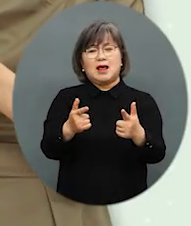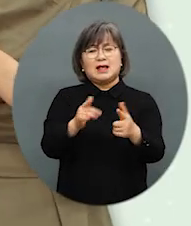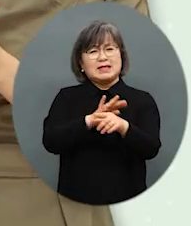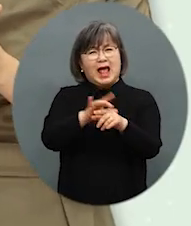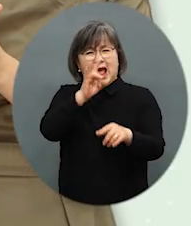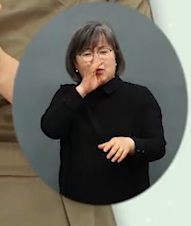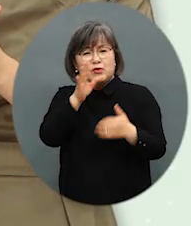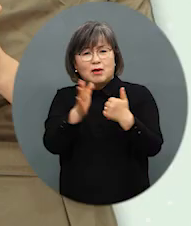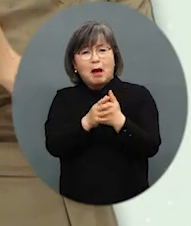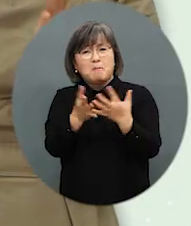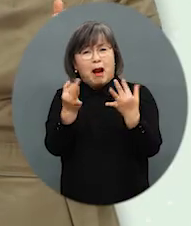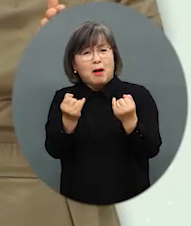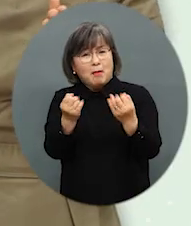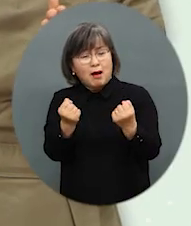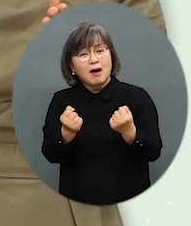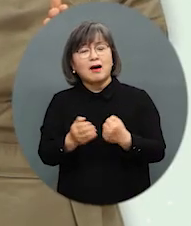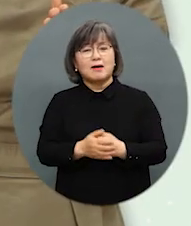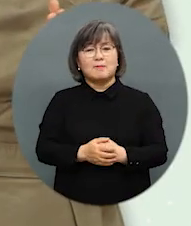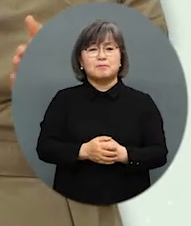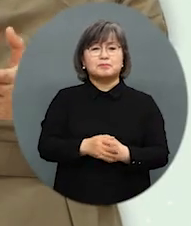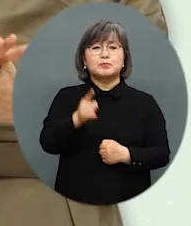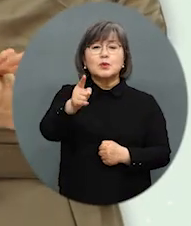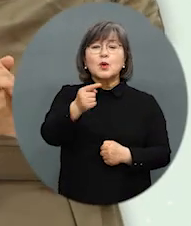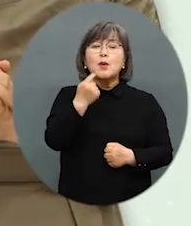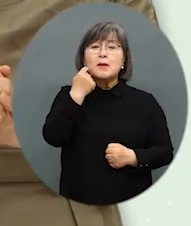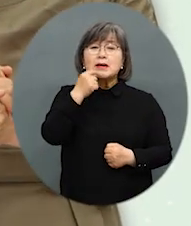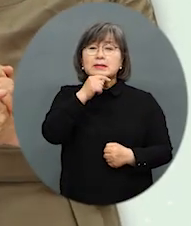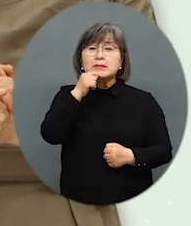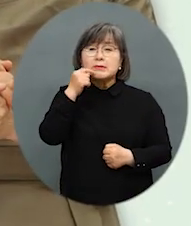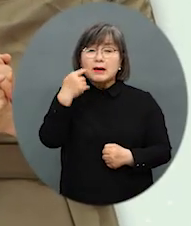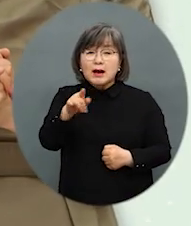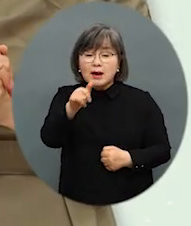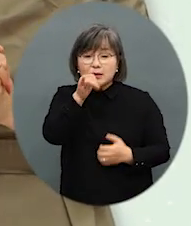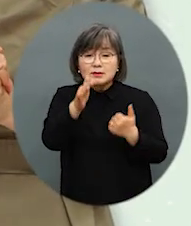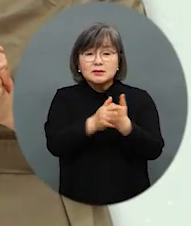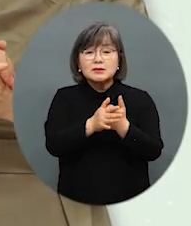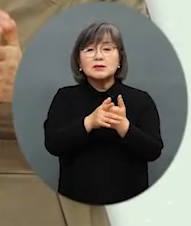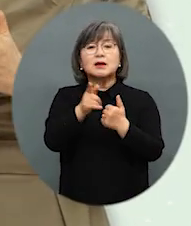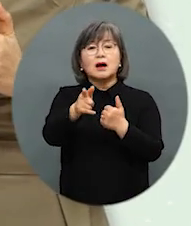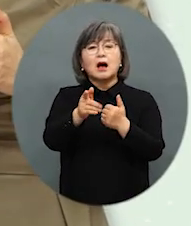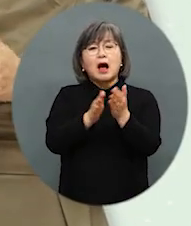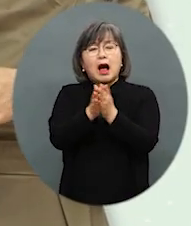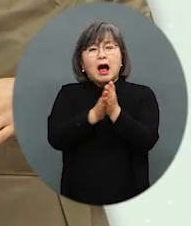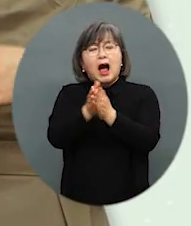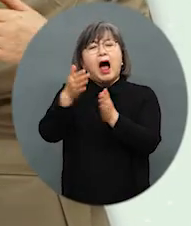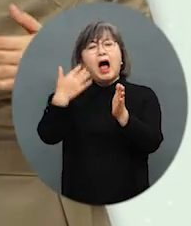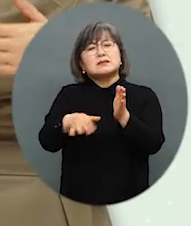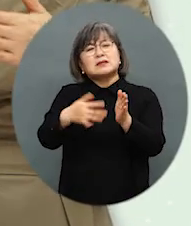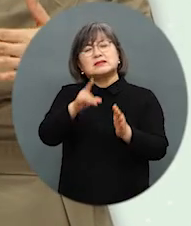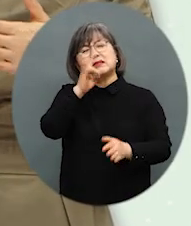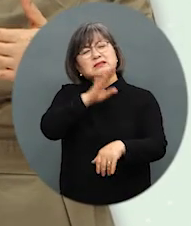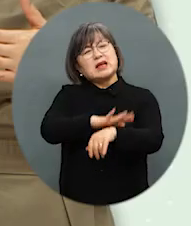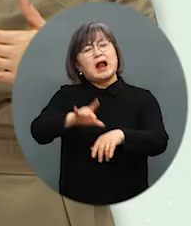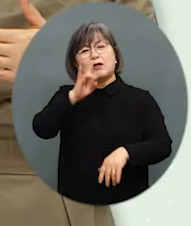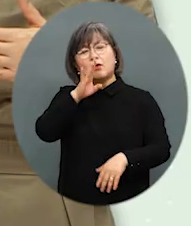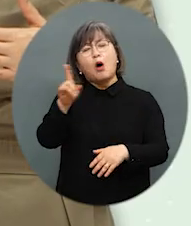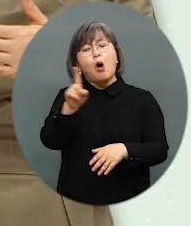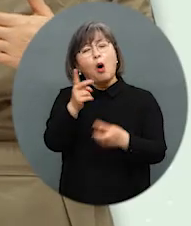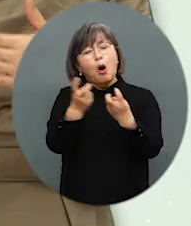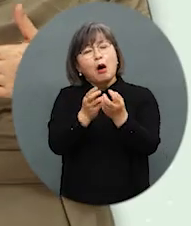않는 부분이에요. 정말 많지요. 주황색 부분은요, 종종 씻겨지지 않는